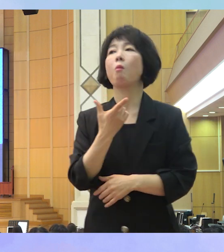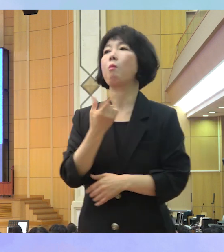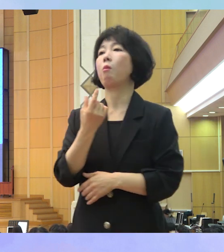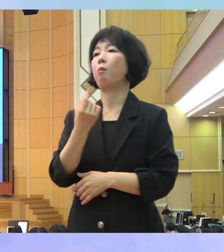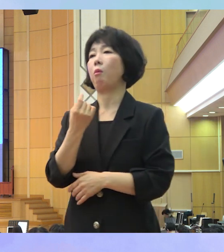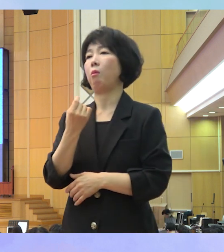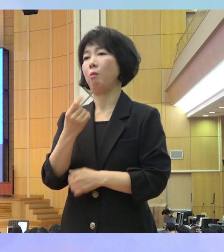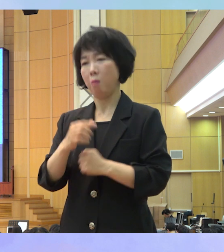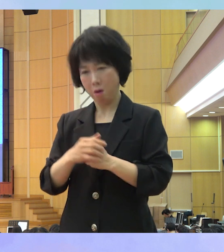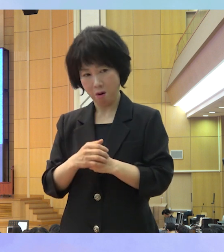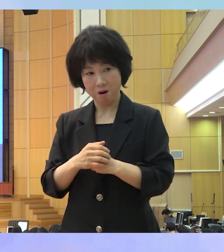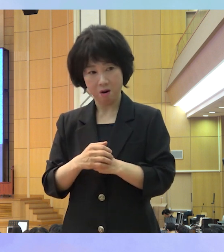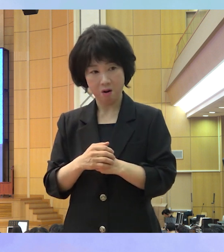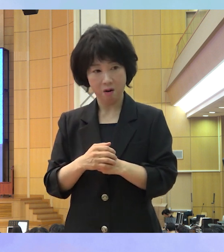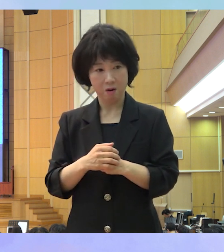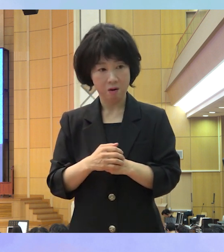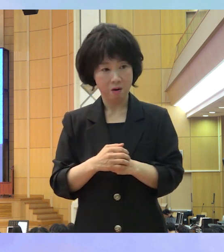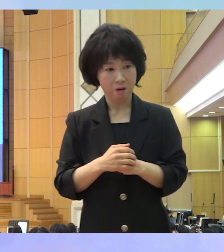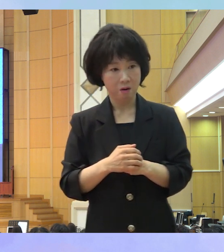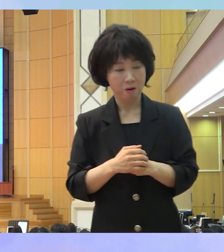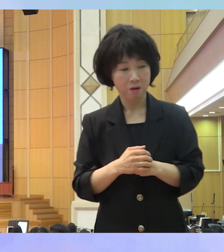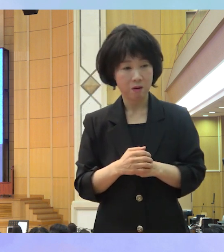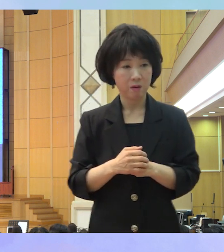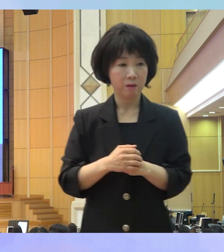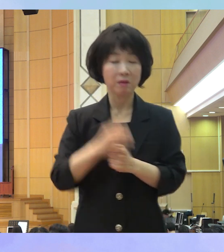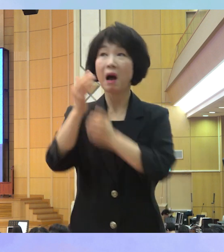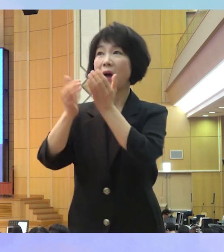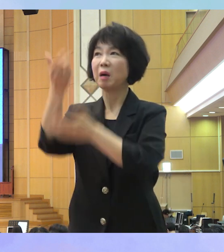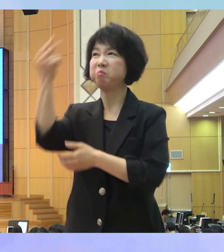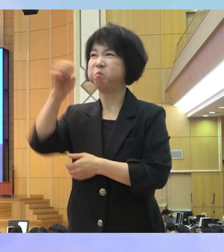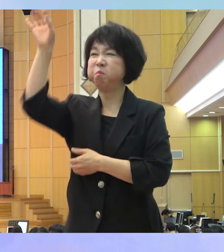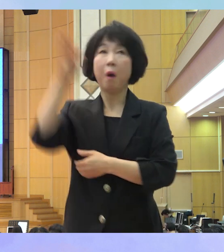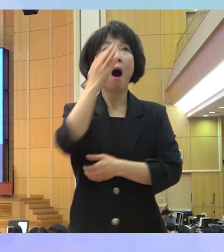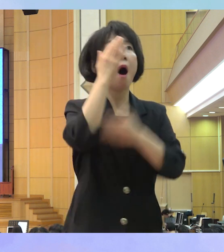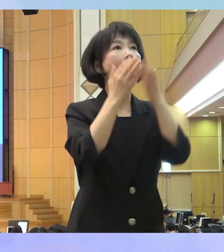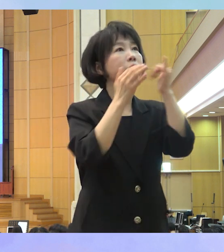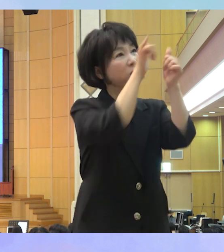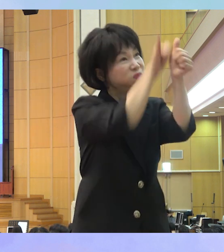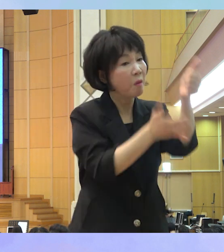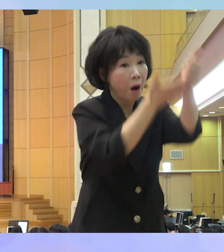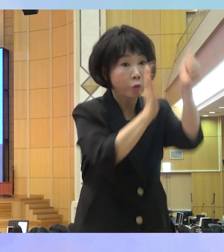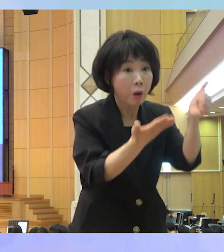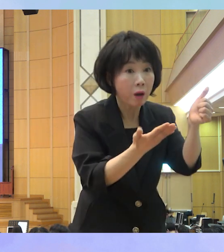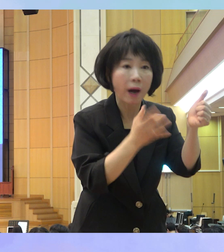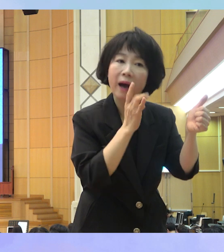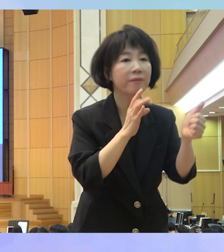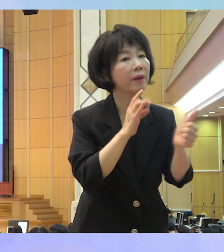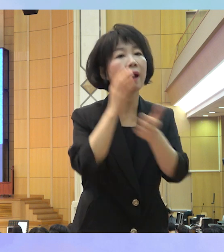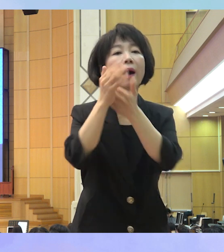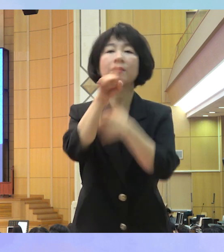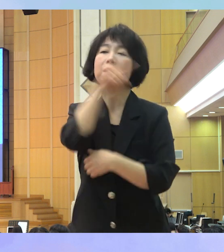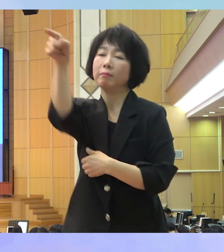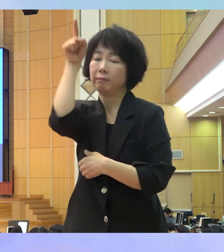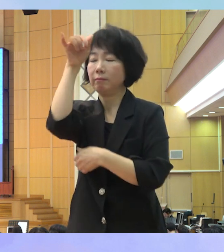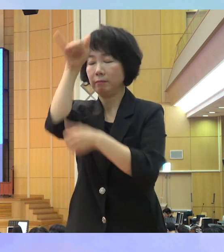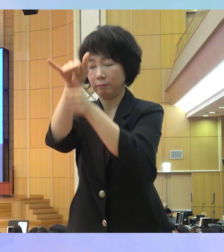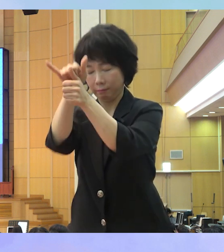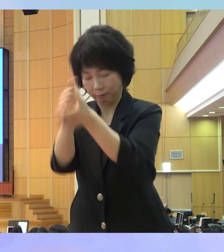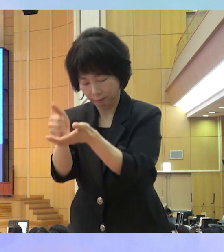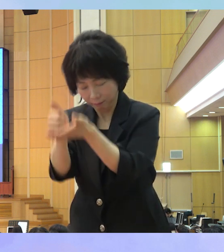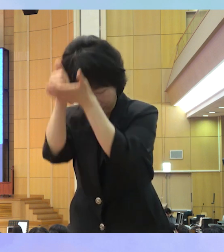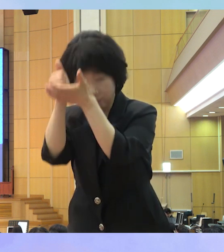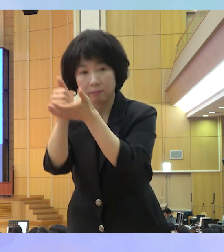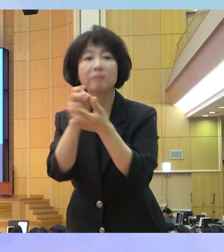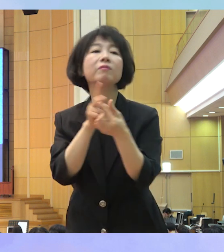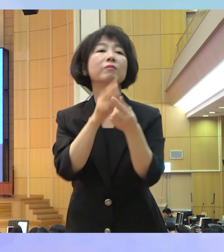여러분 오늘 부모님께만 잘하라 이걸로만 끝나면 강의예요. 근데 오늘 설교가 될 수 있는 이유가, 잘